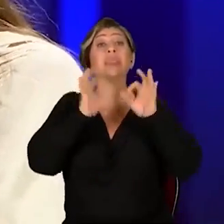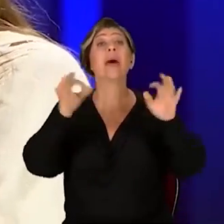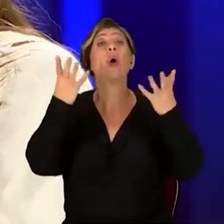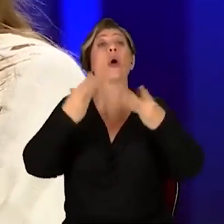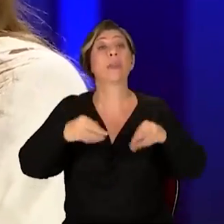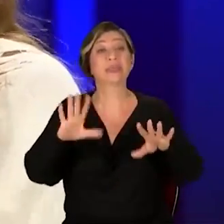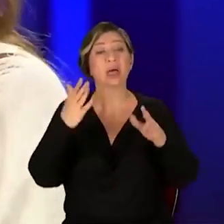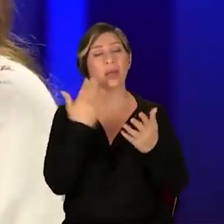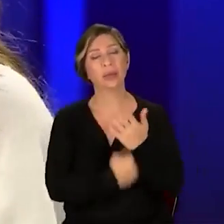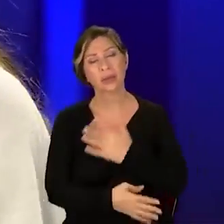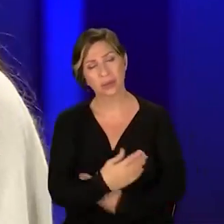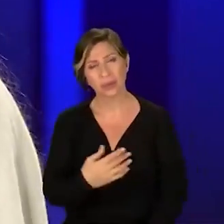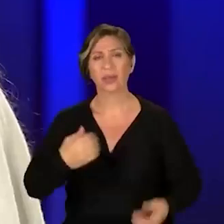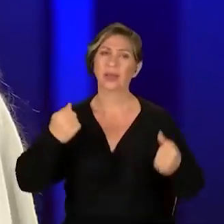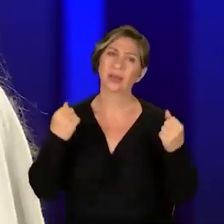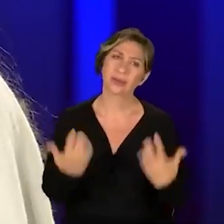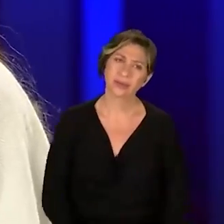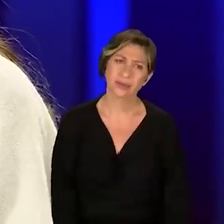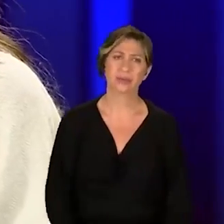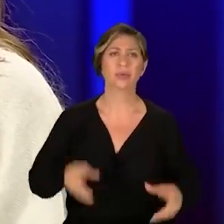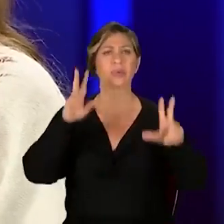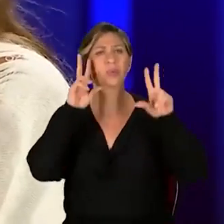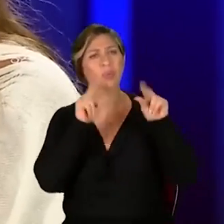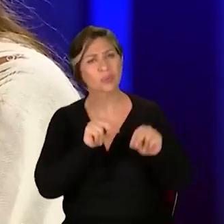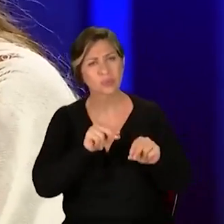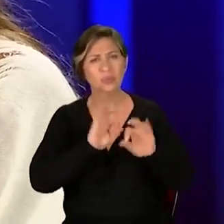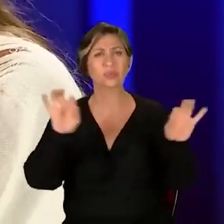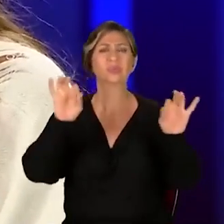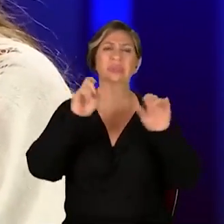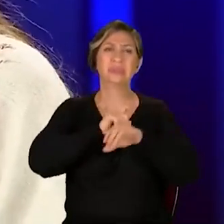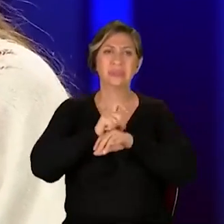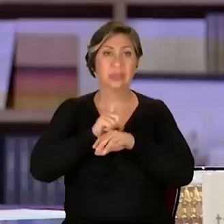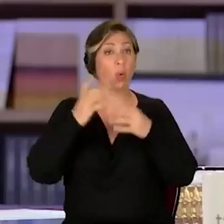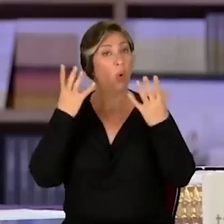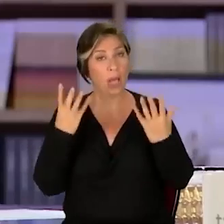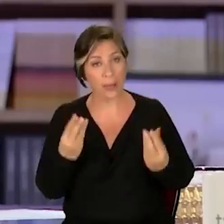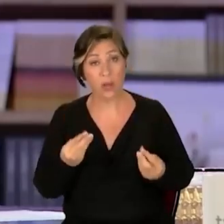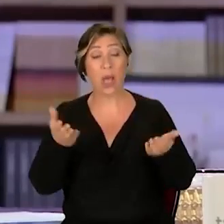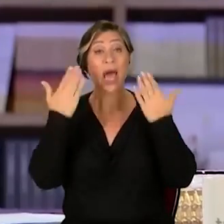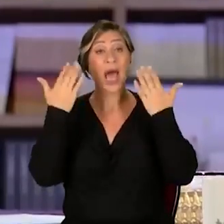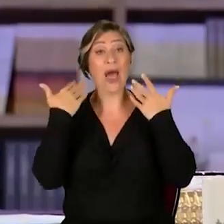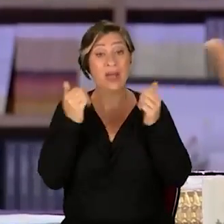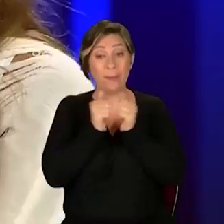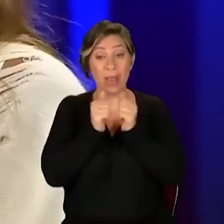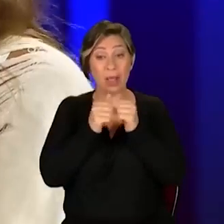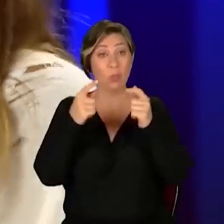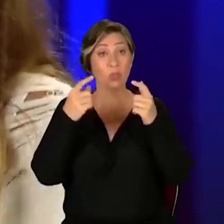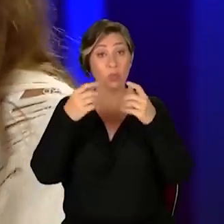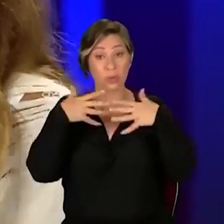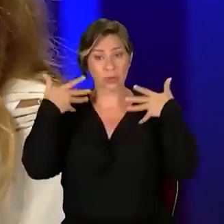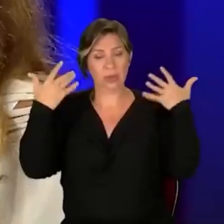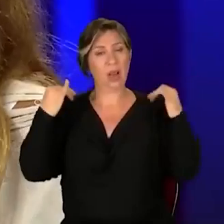işte uykusuz, stres altında hissedebiliyor. Bu oksijenle beraber bu duyguları bastırıp